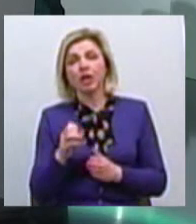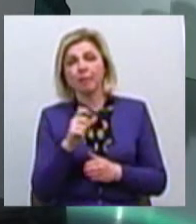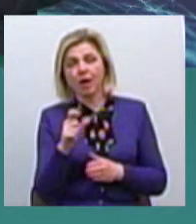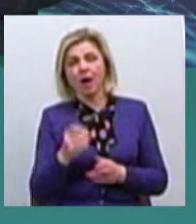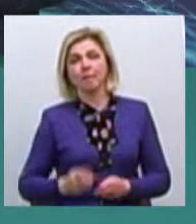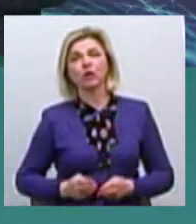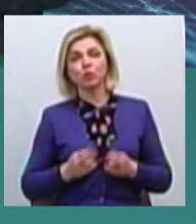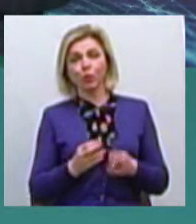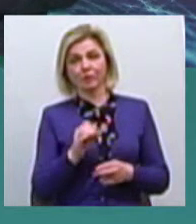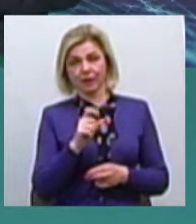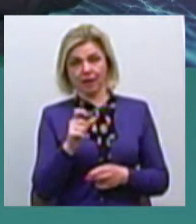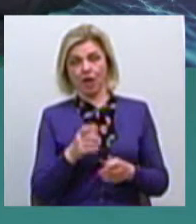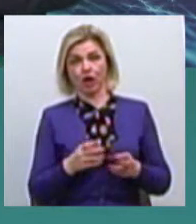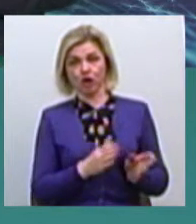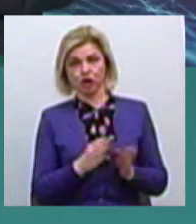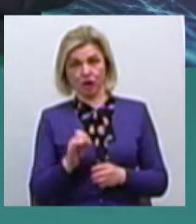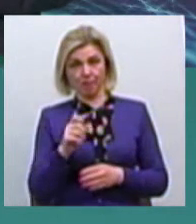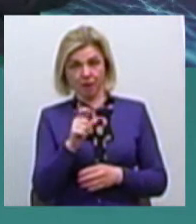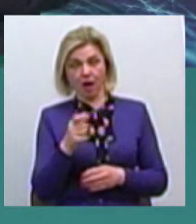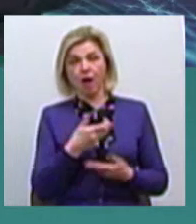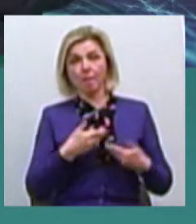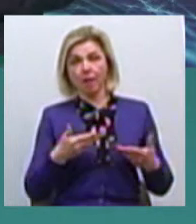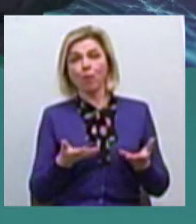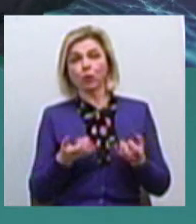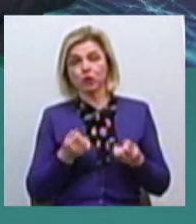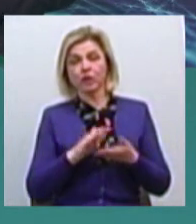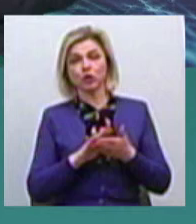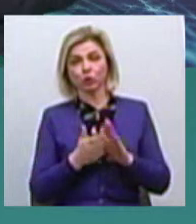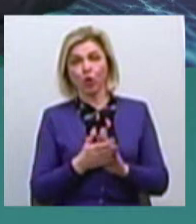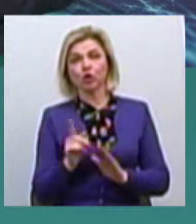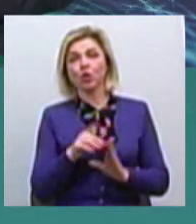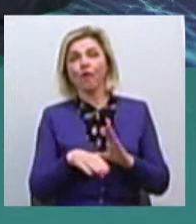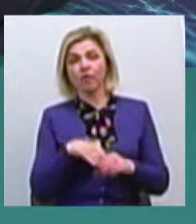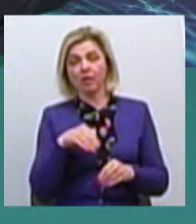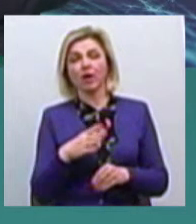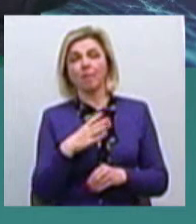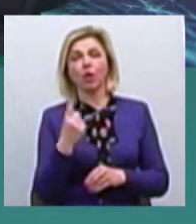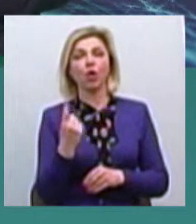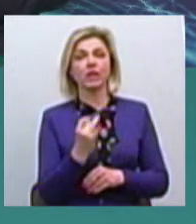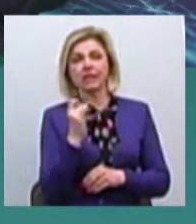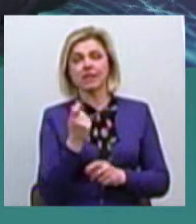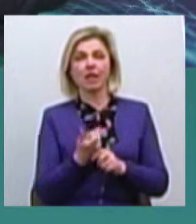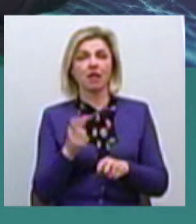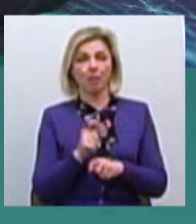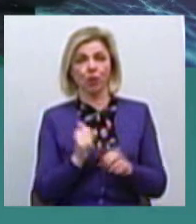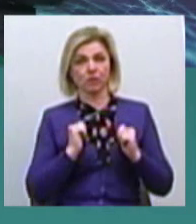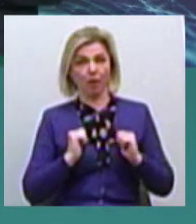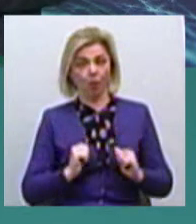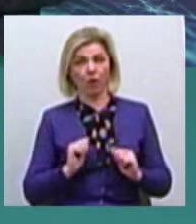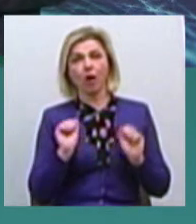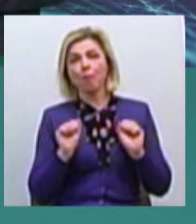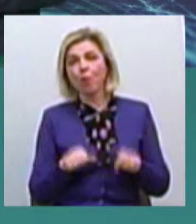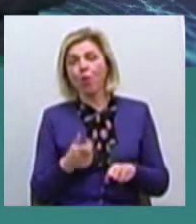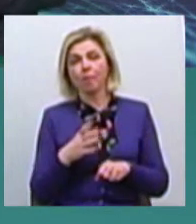преступных режимах, мы получили ситуацию, что выборы были одни из наиболее спокойных, а может быть и